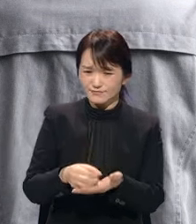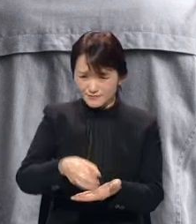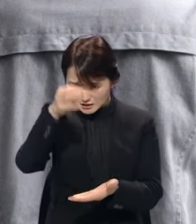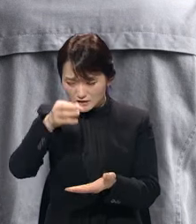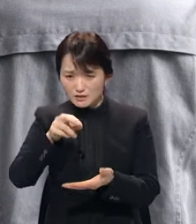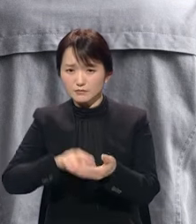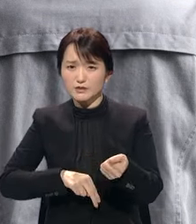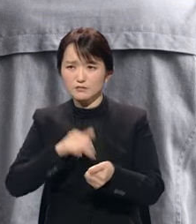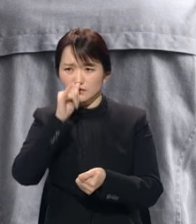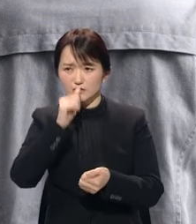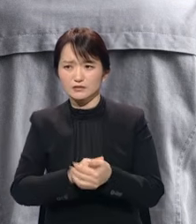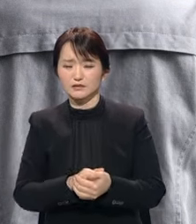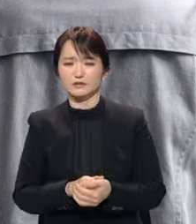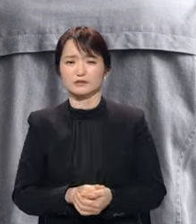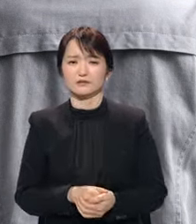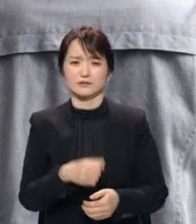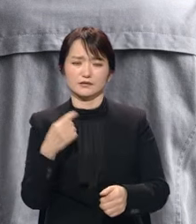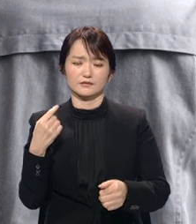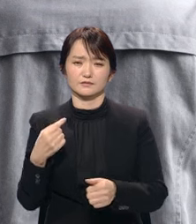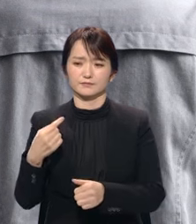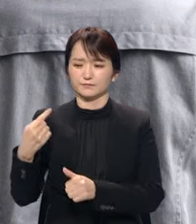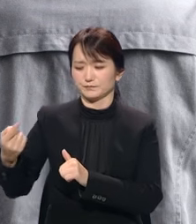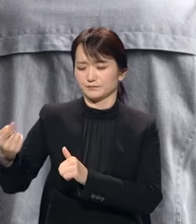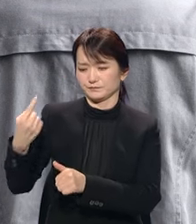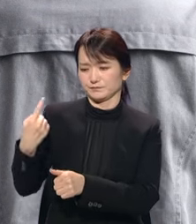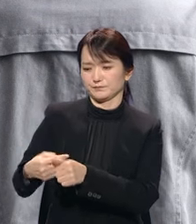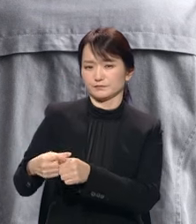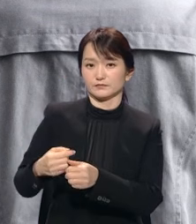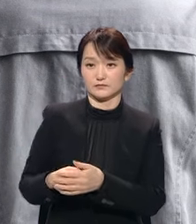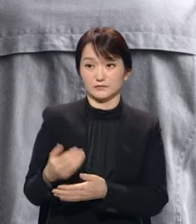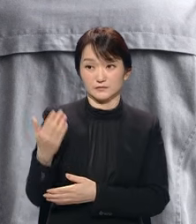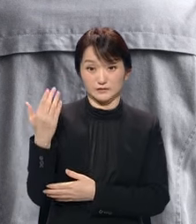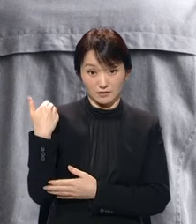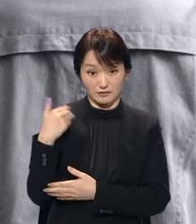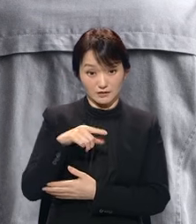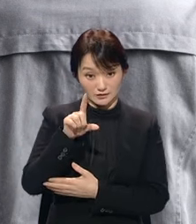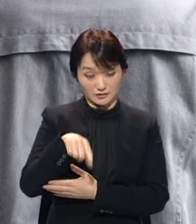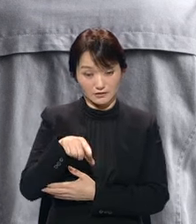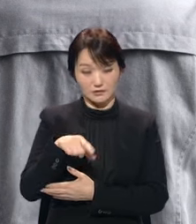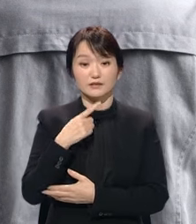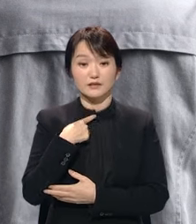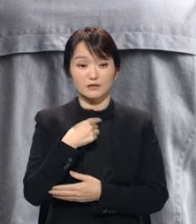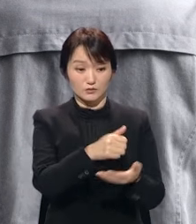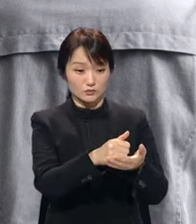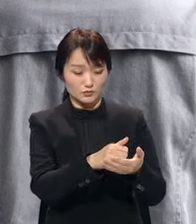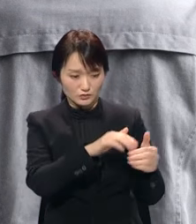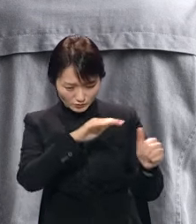그 비속어를 사용을 했고 그리고 이제 전에 계산을 했던 그 손님까지 불러가지고 이따위로 기분 잡치게 술값을